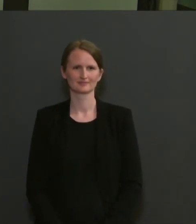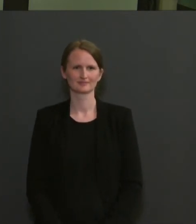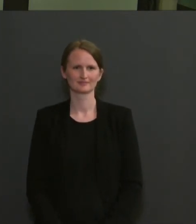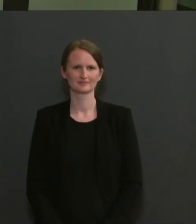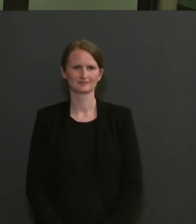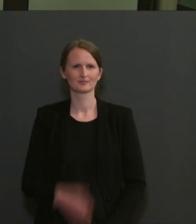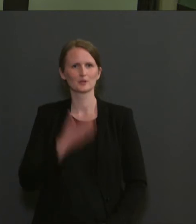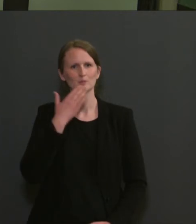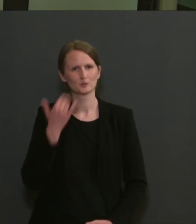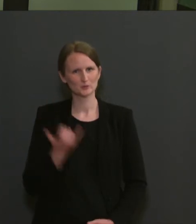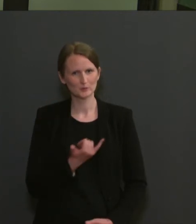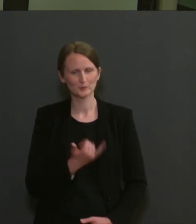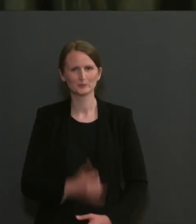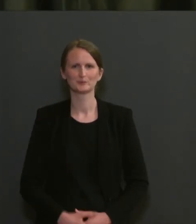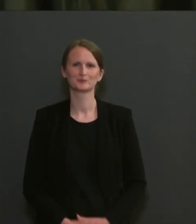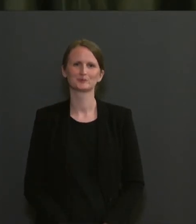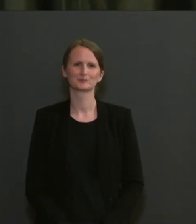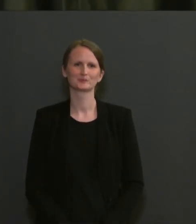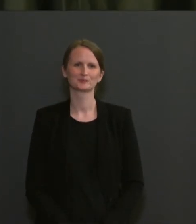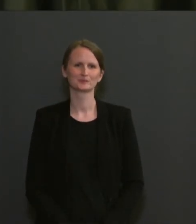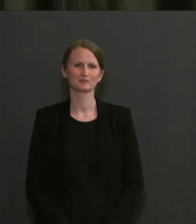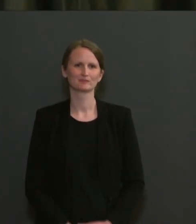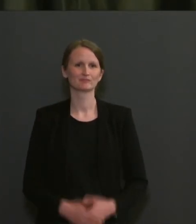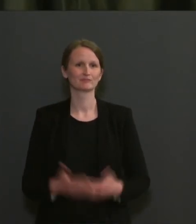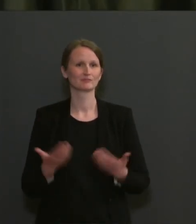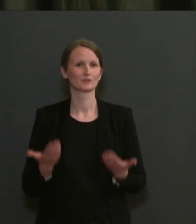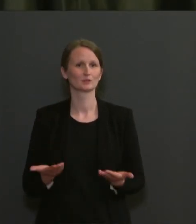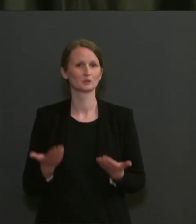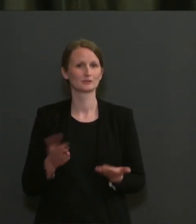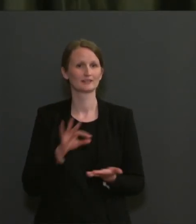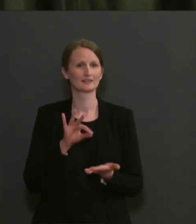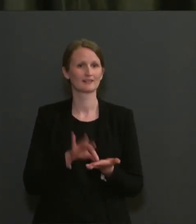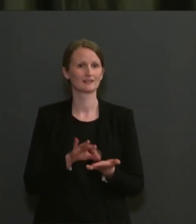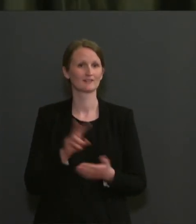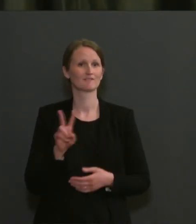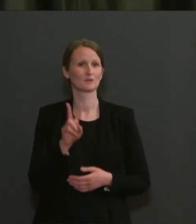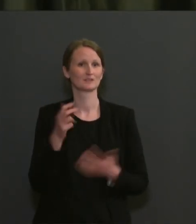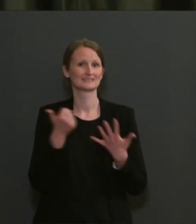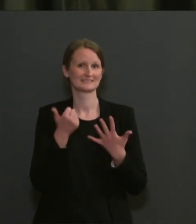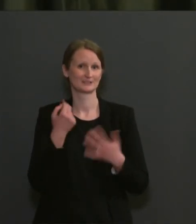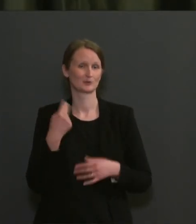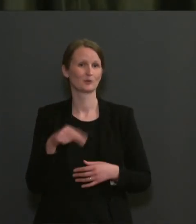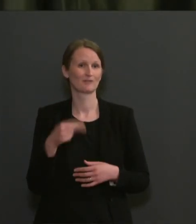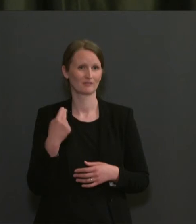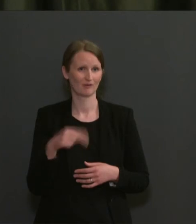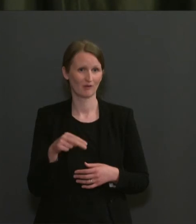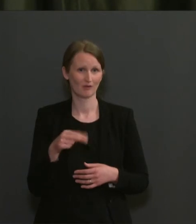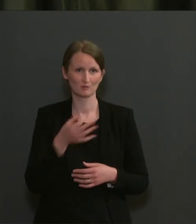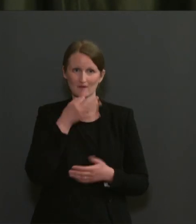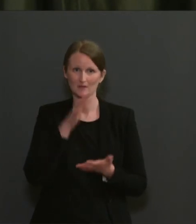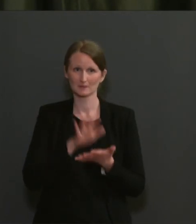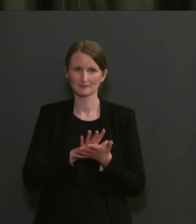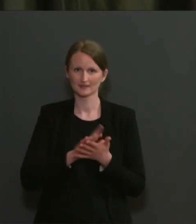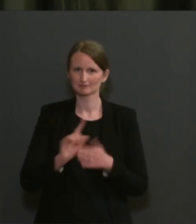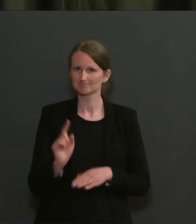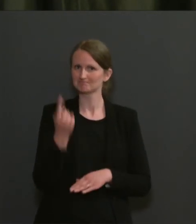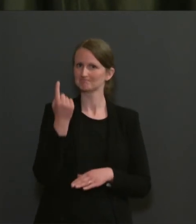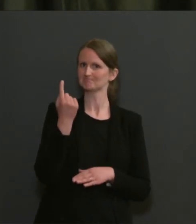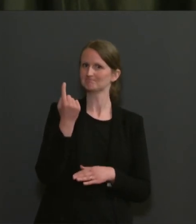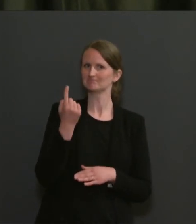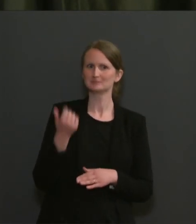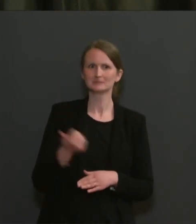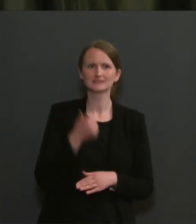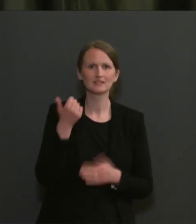Bonjour. Cette conférence de presse du vendredi 6 novembre est un peu particulière car il s'agit de la 100e conférence de